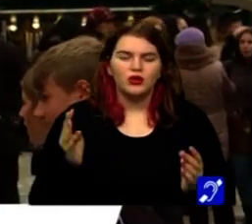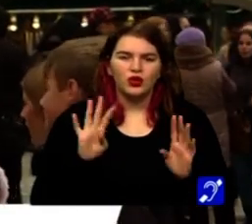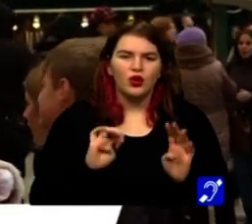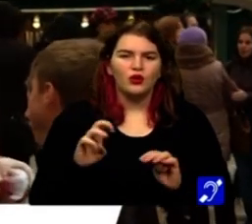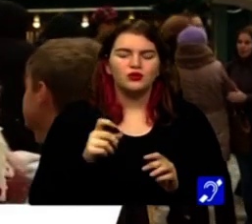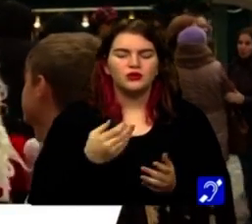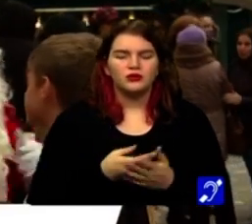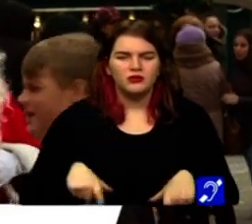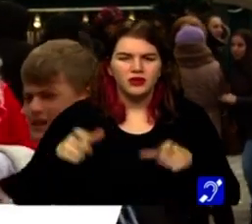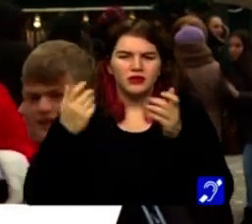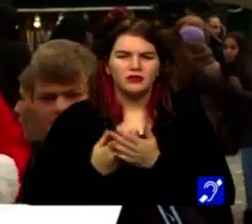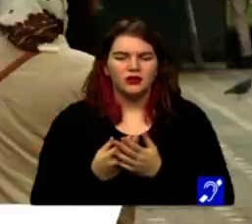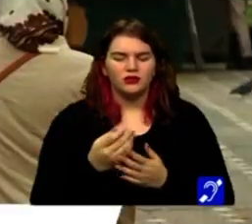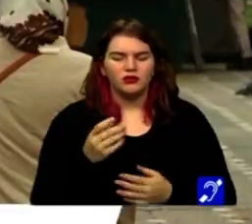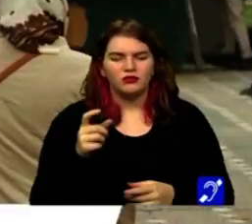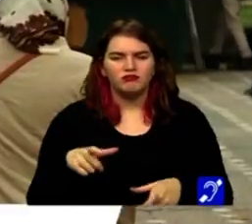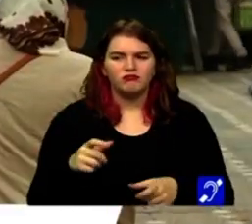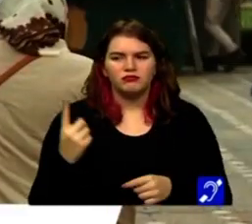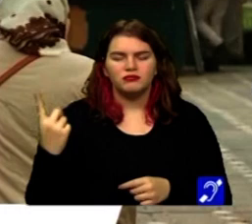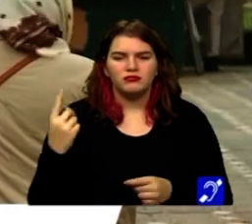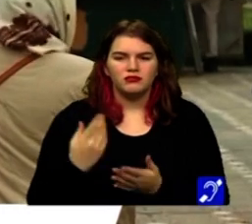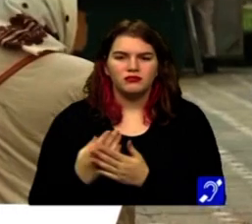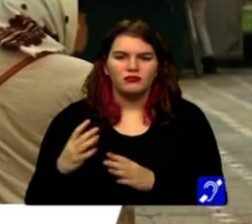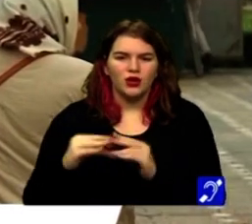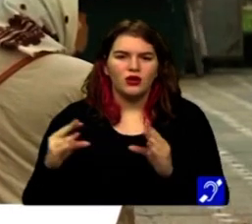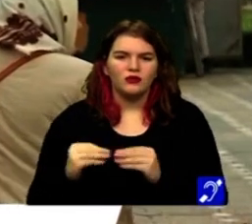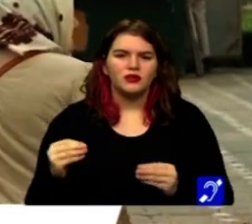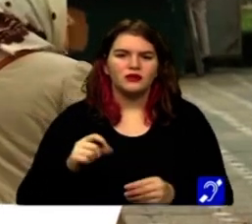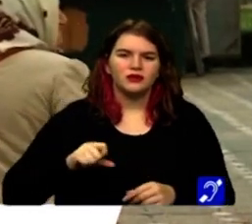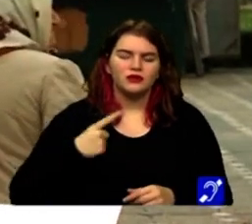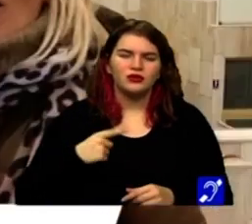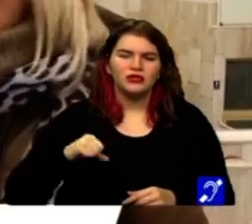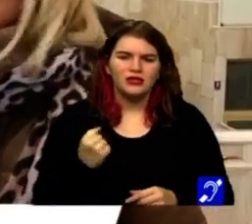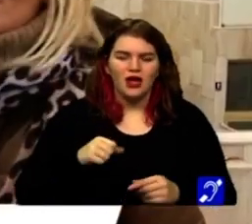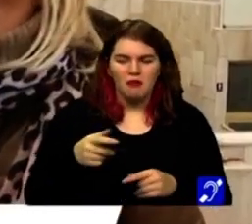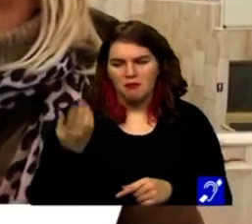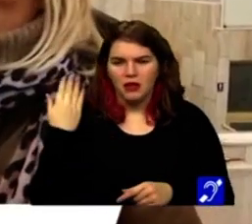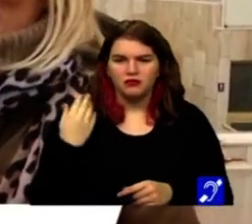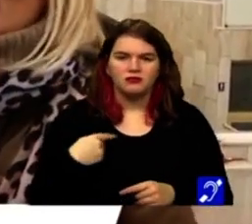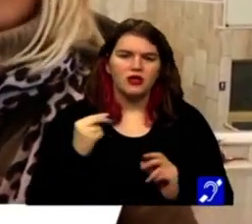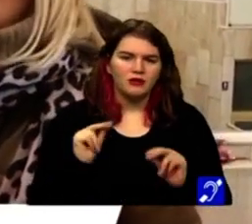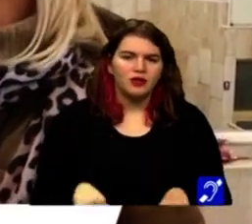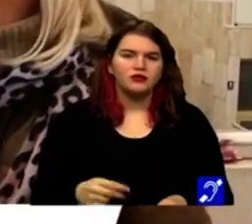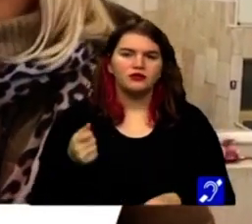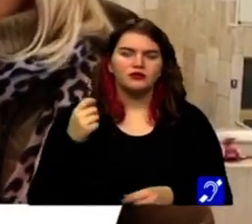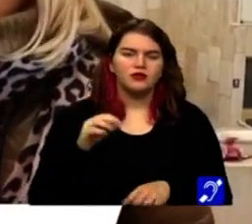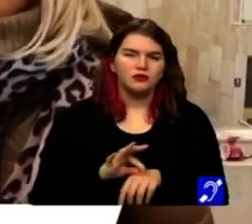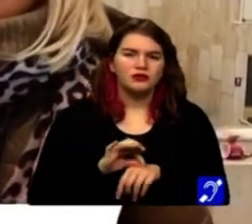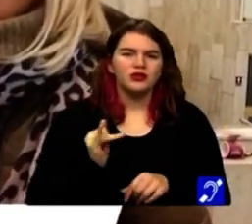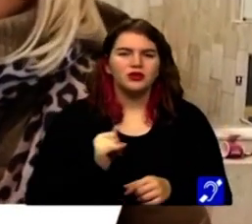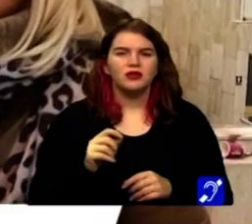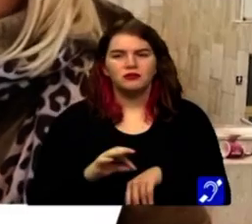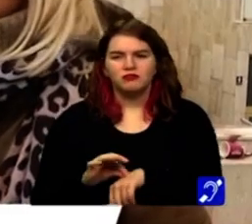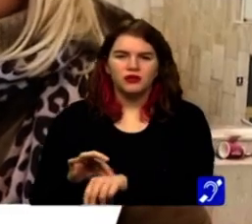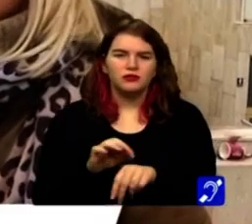clădiri de patrimoniu. I'm from Serbia. Sunt din Serbia. Mai devreme am ajuns. Ghidul nostru turistic o să ne ducă prin